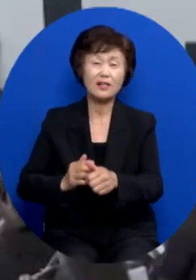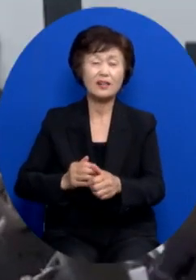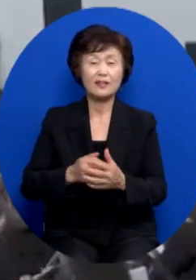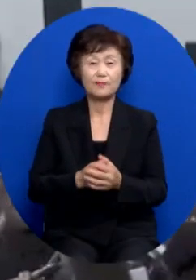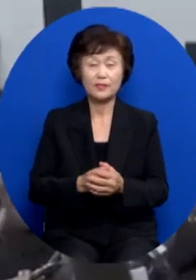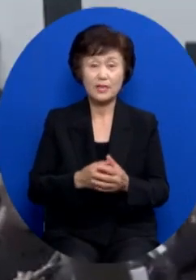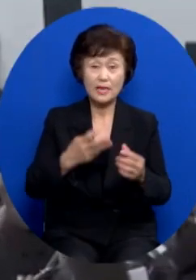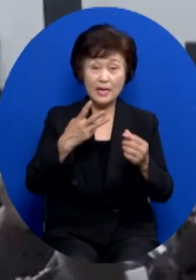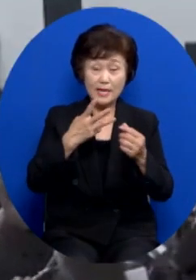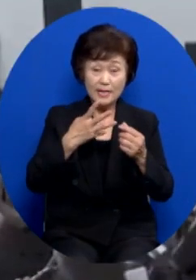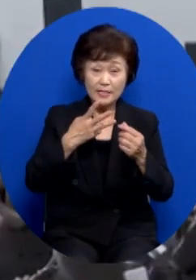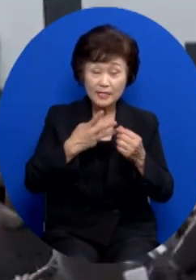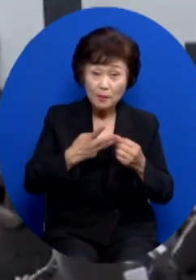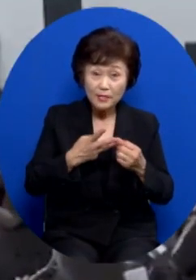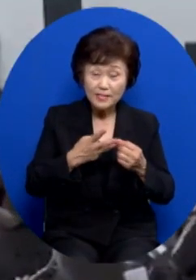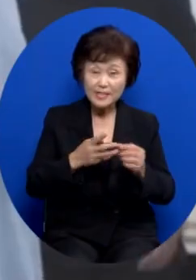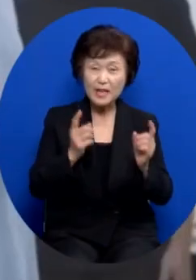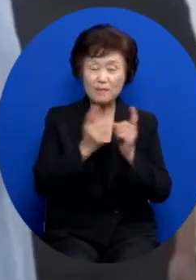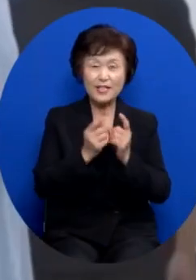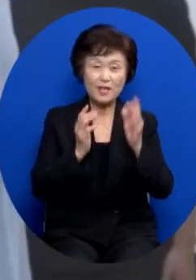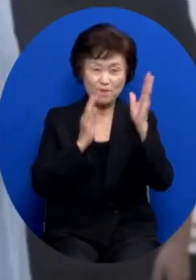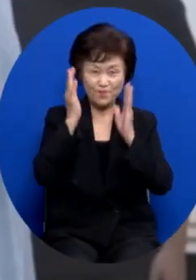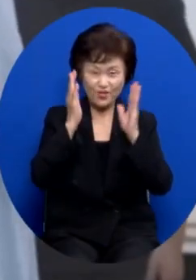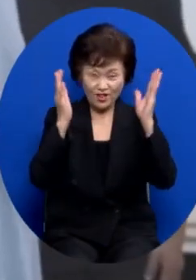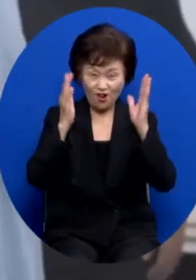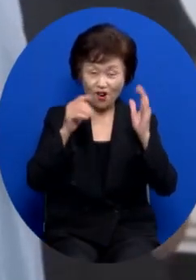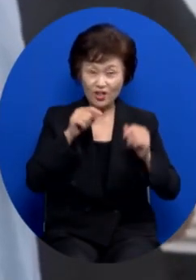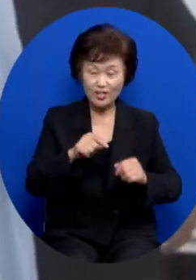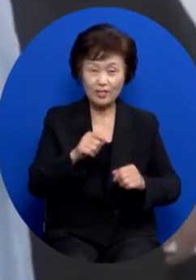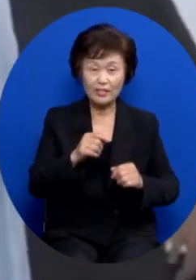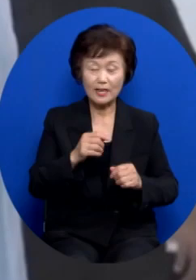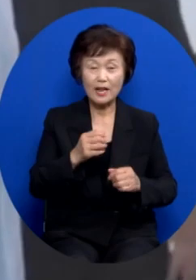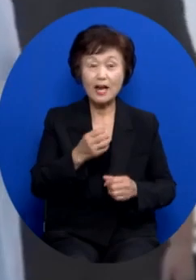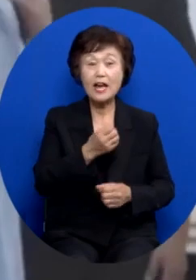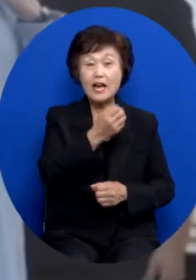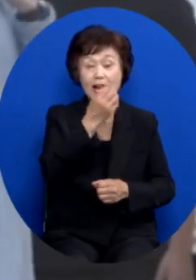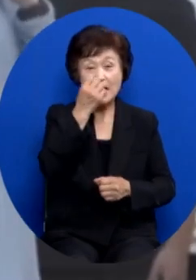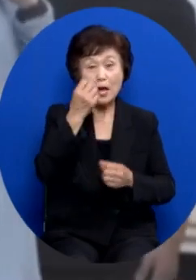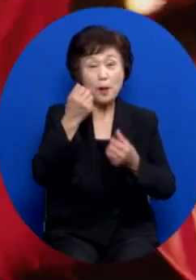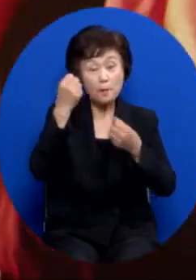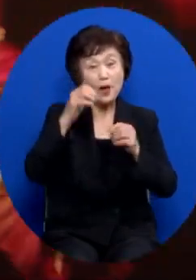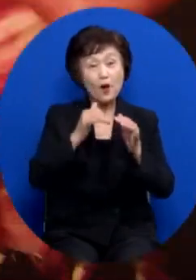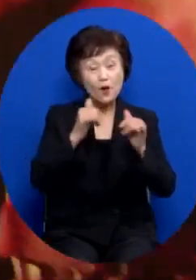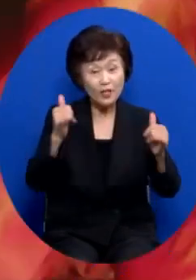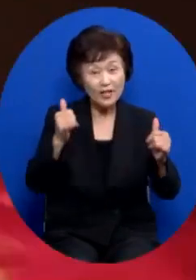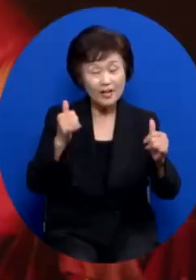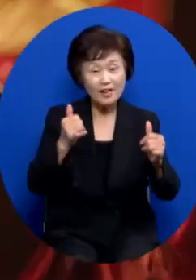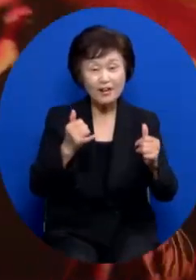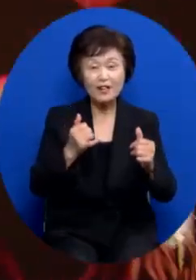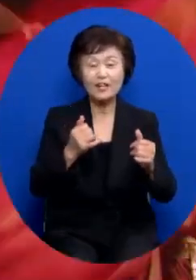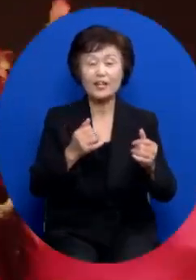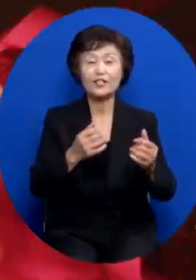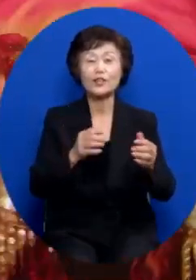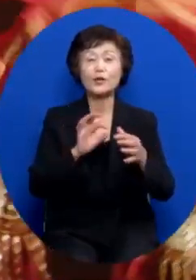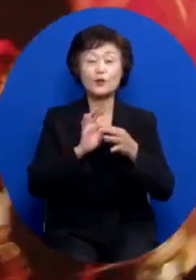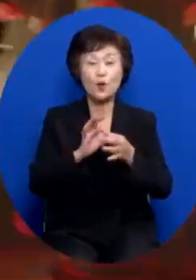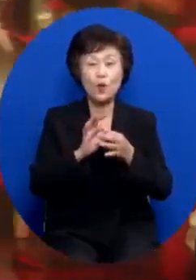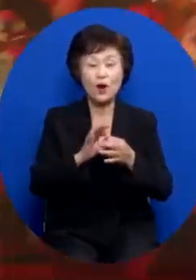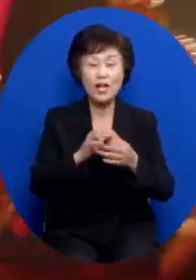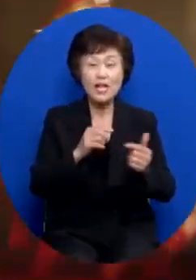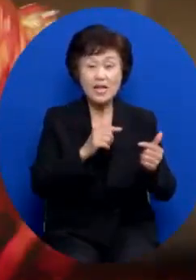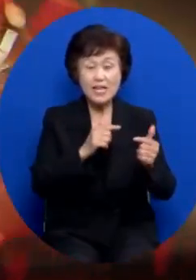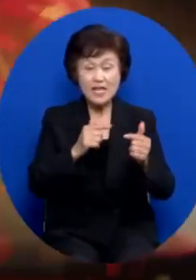세 번째 시즌을 맞은 뮤지컬 배너는 스타 배우들의 대거 등장에 더해 입체적인 홀로그램 무대